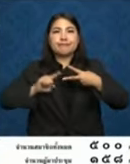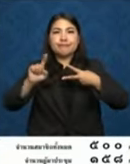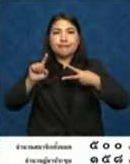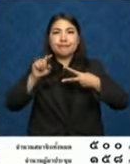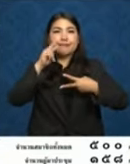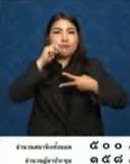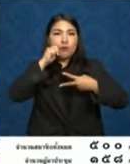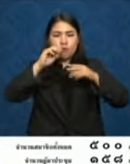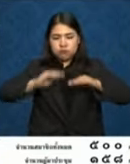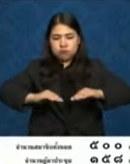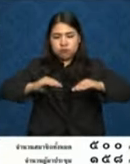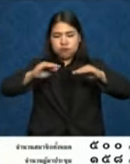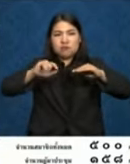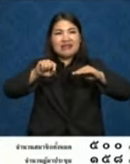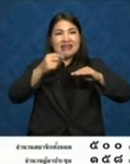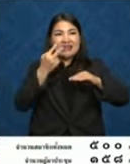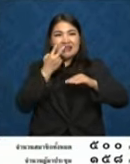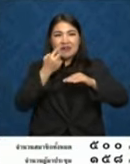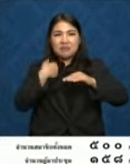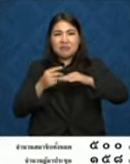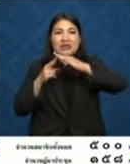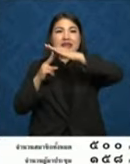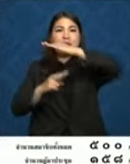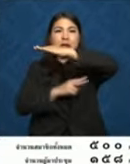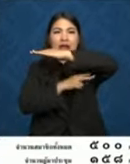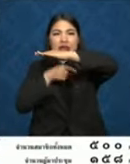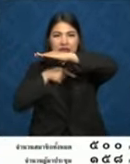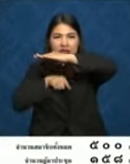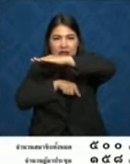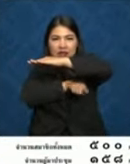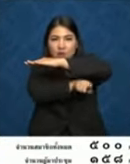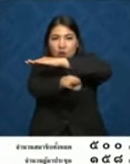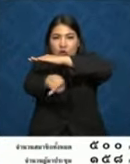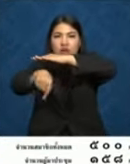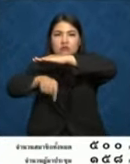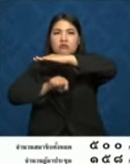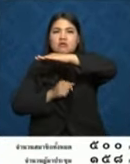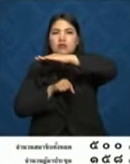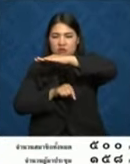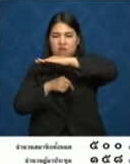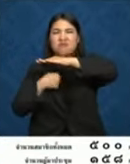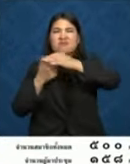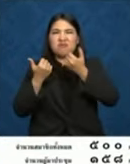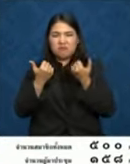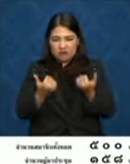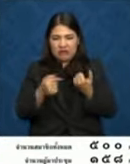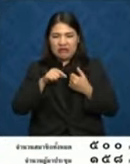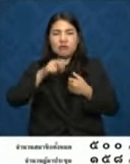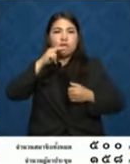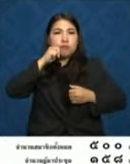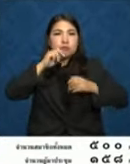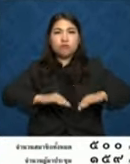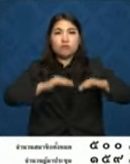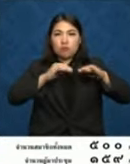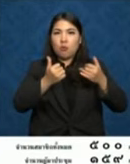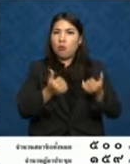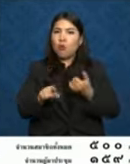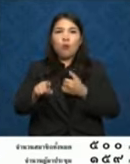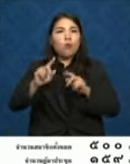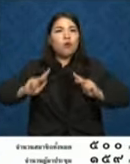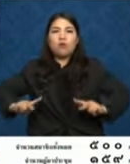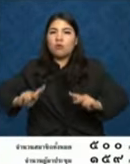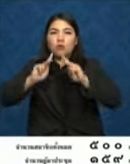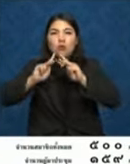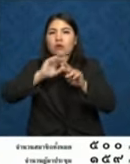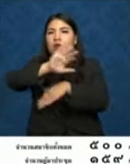วมขังบริเวณใต้สะพานกับรถยูเทิร์นดูโฮมในจุดนี้มีการร้องเรียนและลงพื้นที่ของทุกกระทรวงทบ